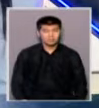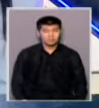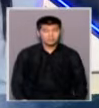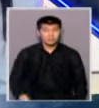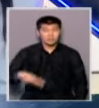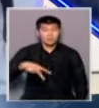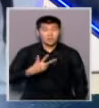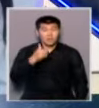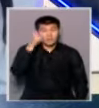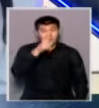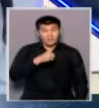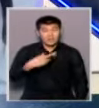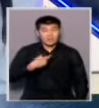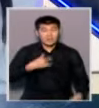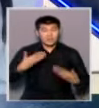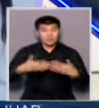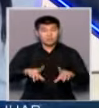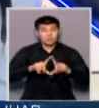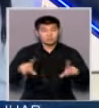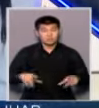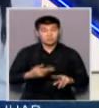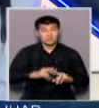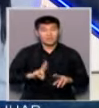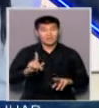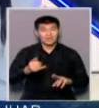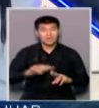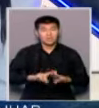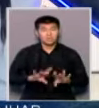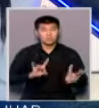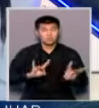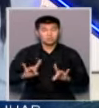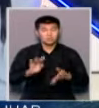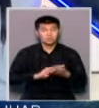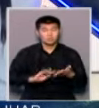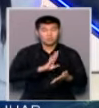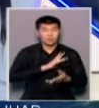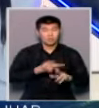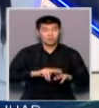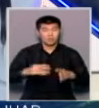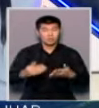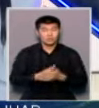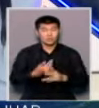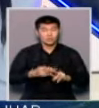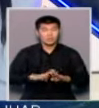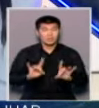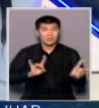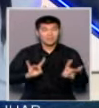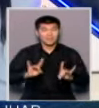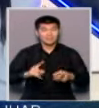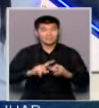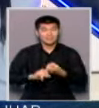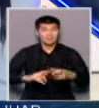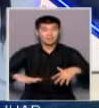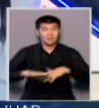В 2003 году я окончила школу и поступила в КазГУ на факультет журналистики. В то время появилась новая специальность – реклама и связи